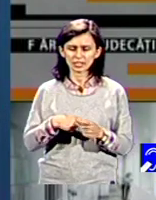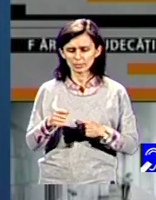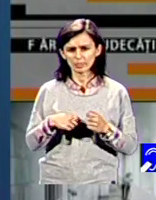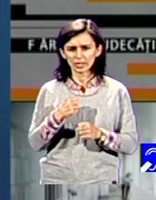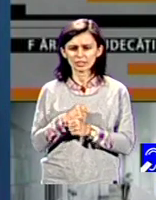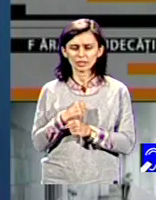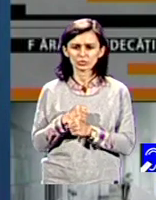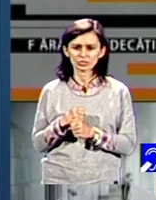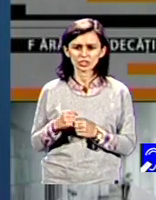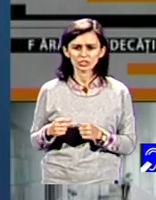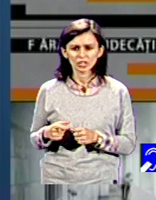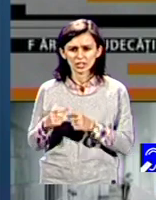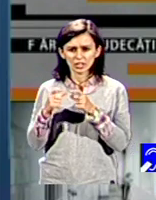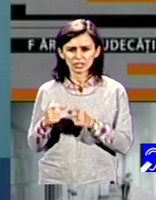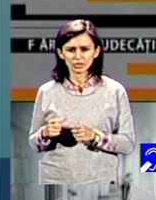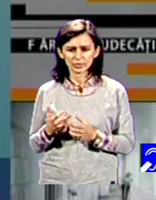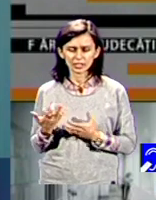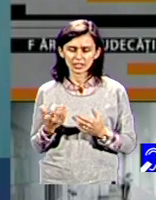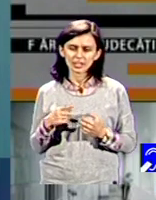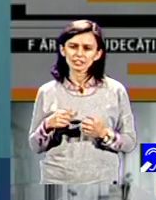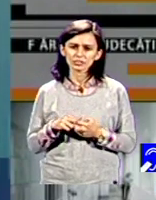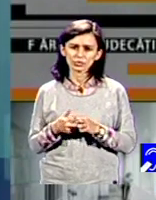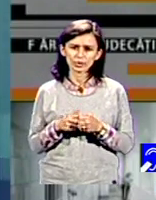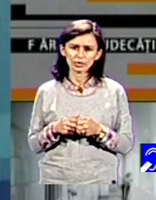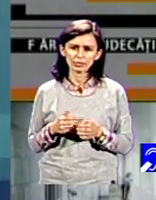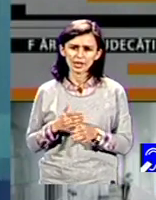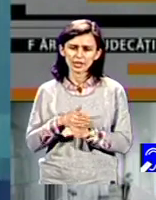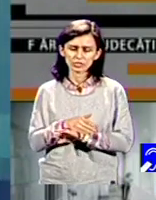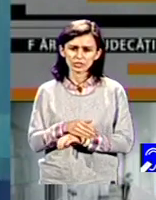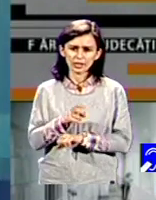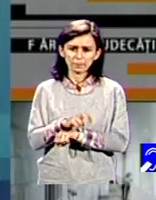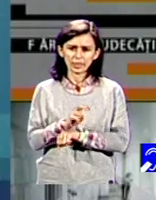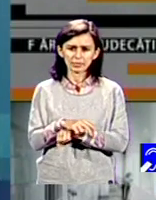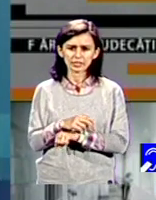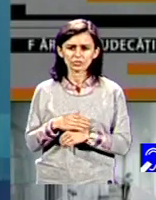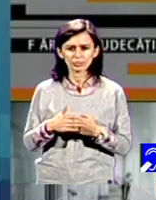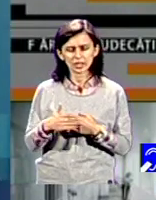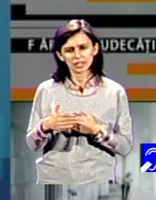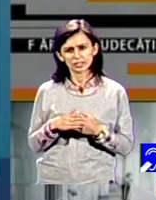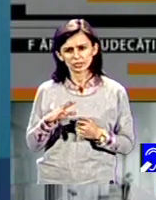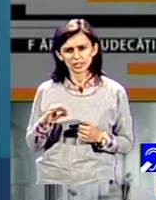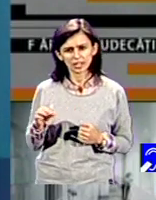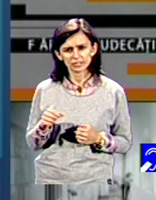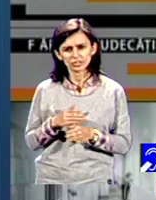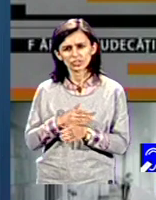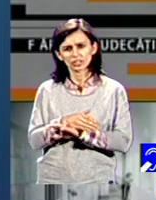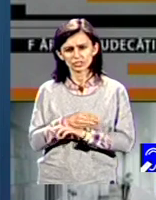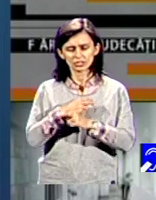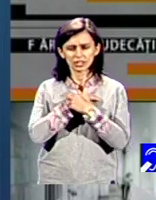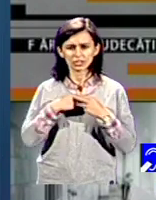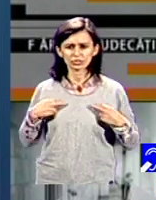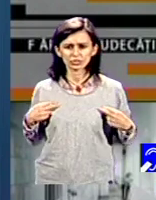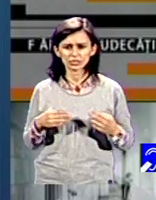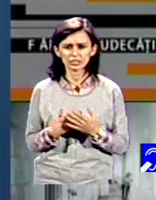nu e al domeniu care scârție acest la participare alături de ceilalți acces la justiție pentru că aici